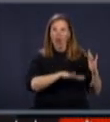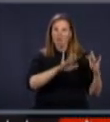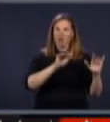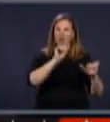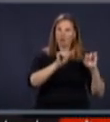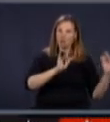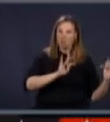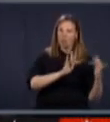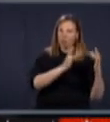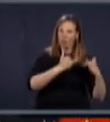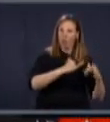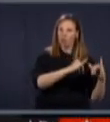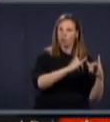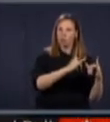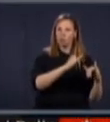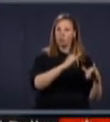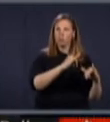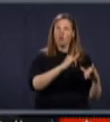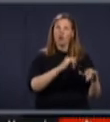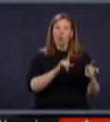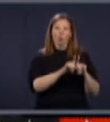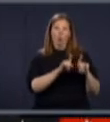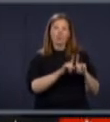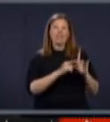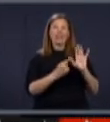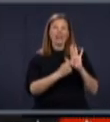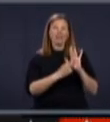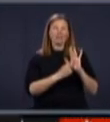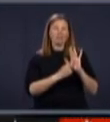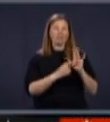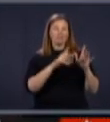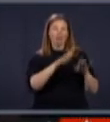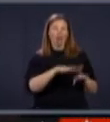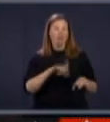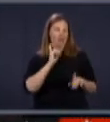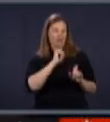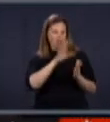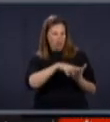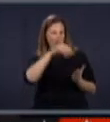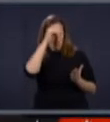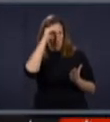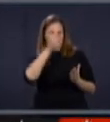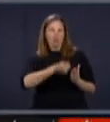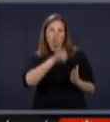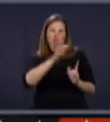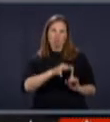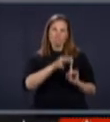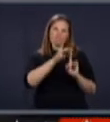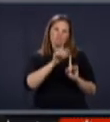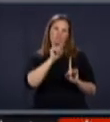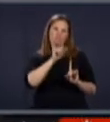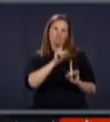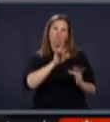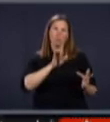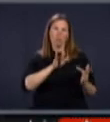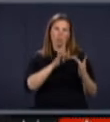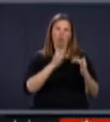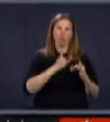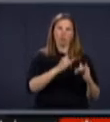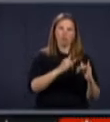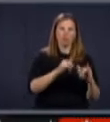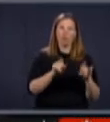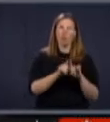autres, en particulier ceux qui ont des difficultés d'apprentissage. Il y a des